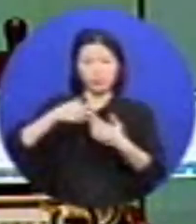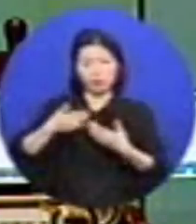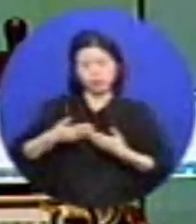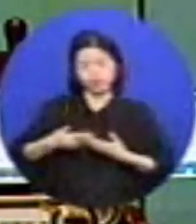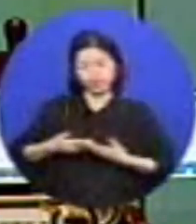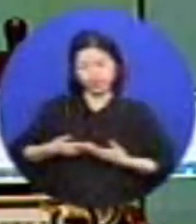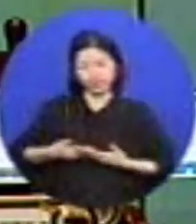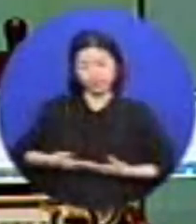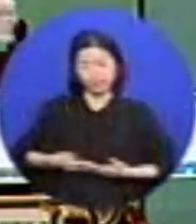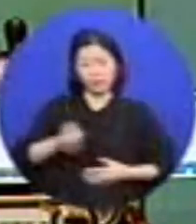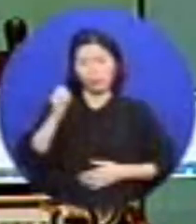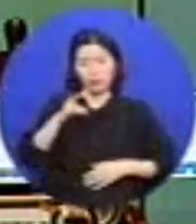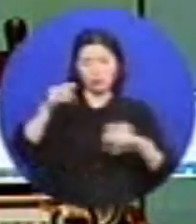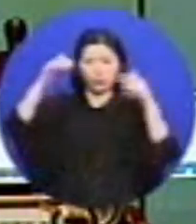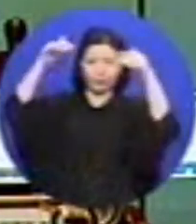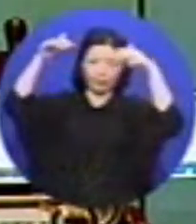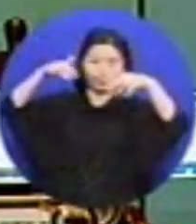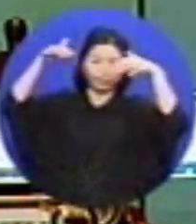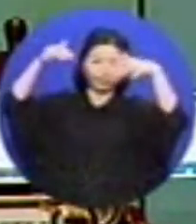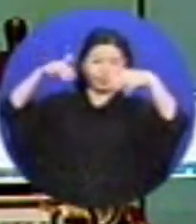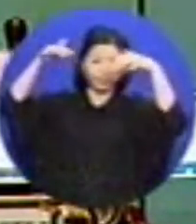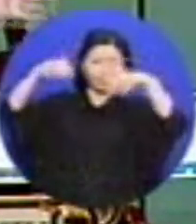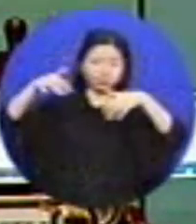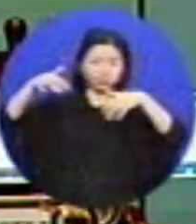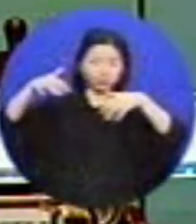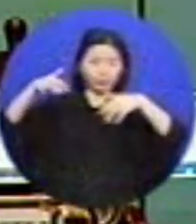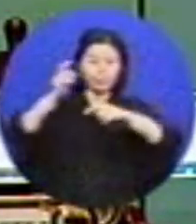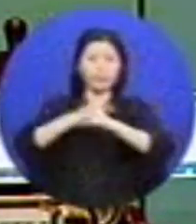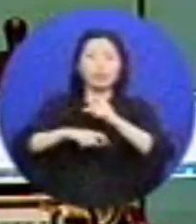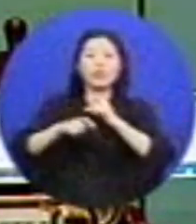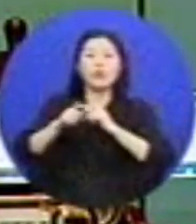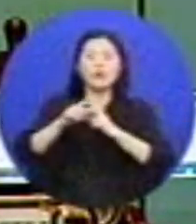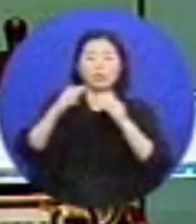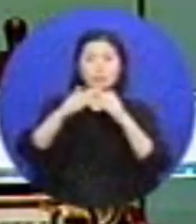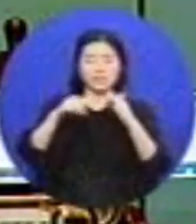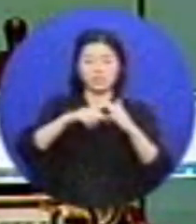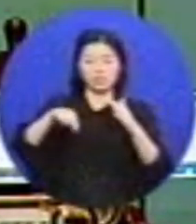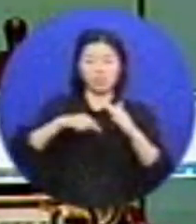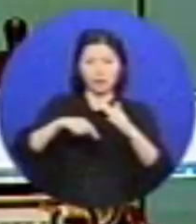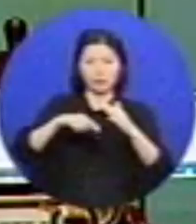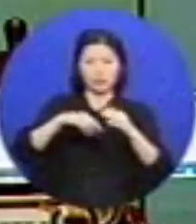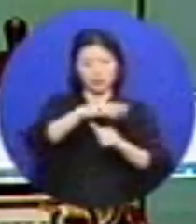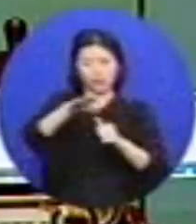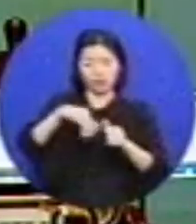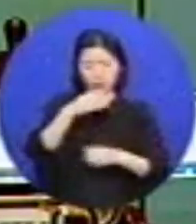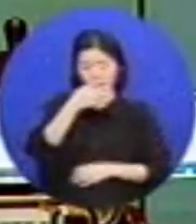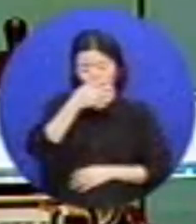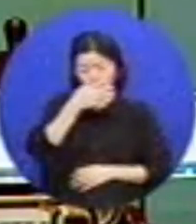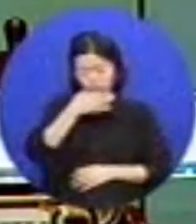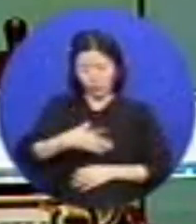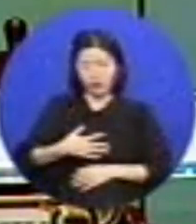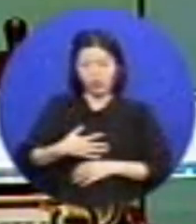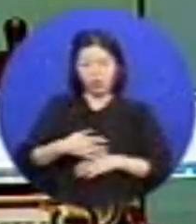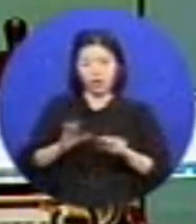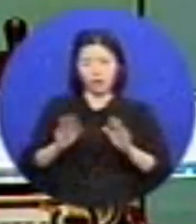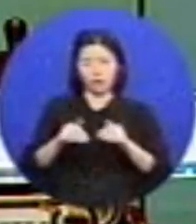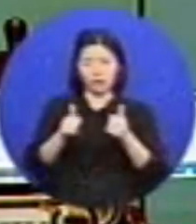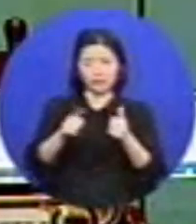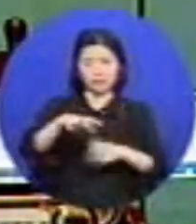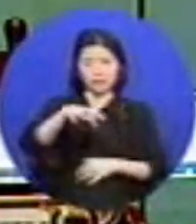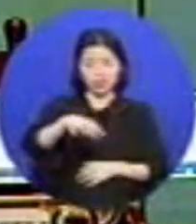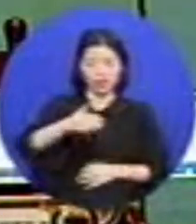그런 데다가 비까지 주적주적 내리는데 더 집안 분위기가 힘들지요. 오늘 재판정에 다 가야